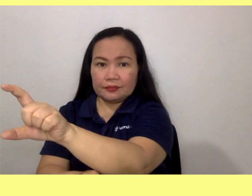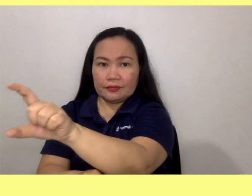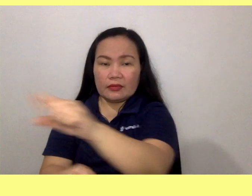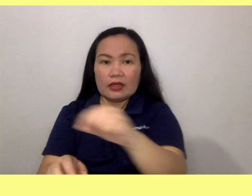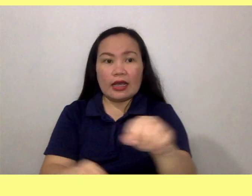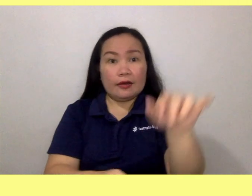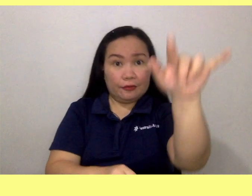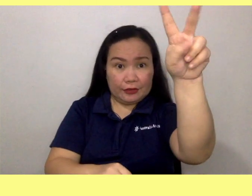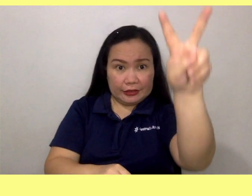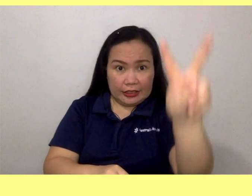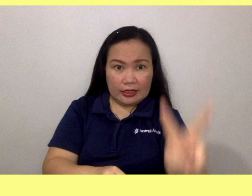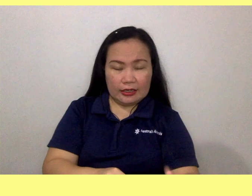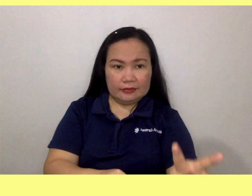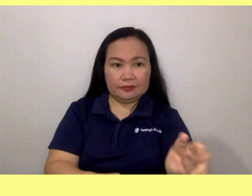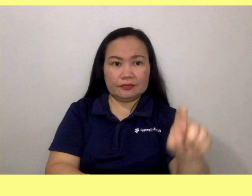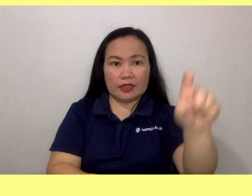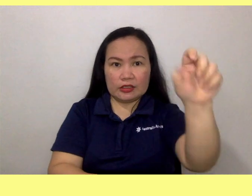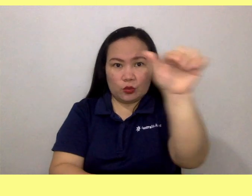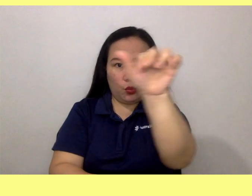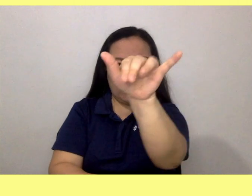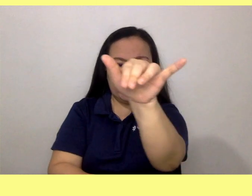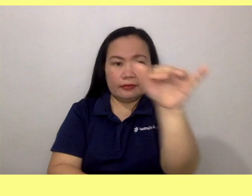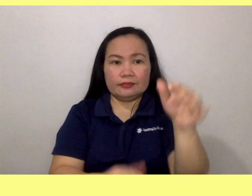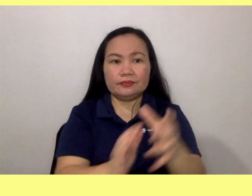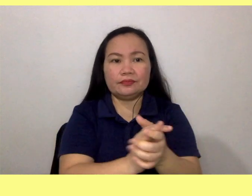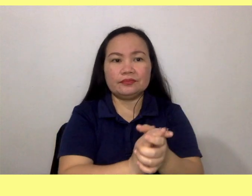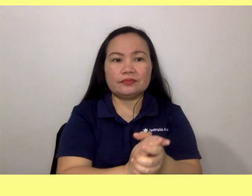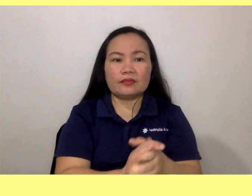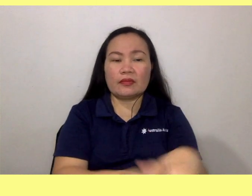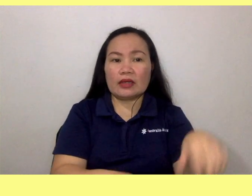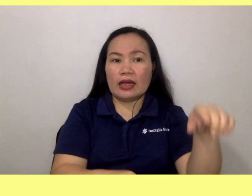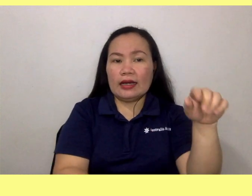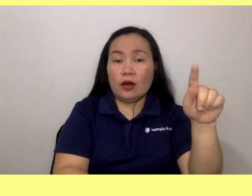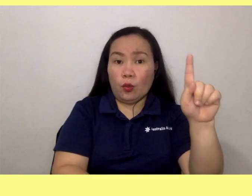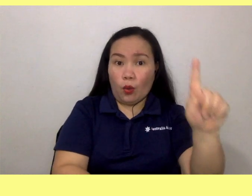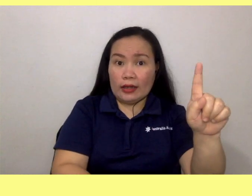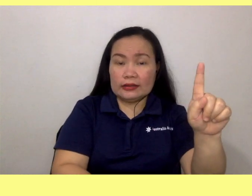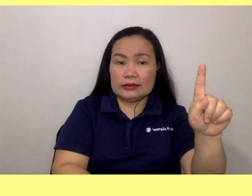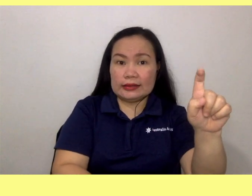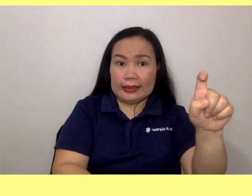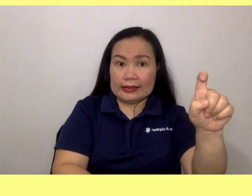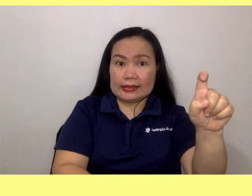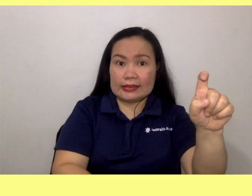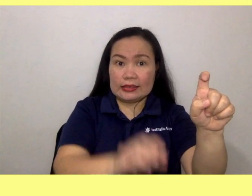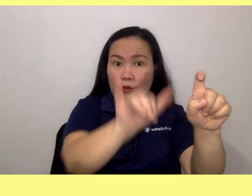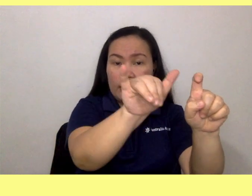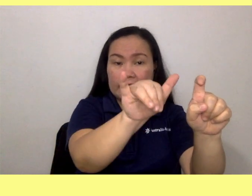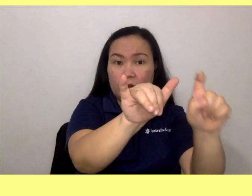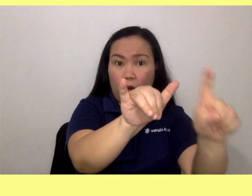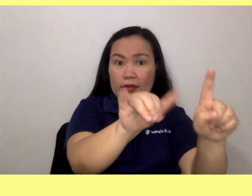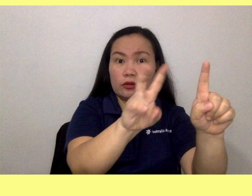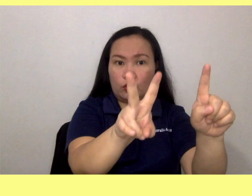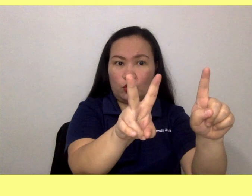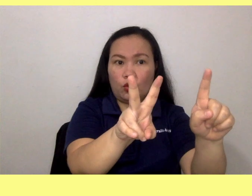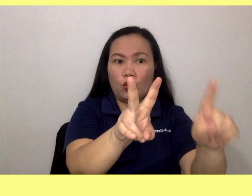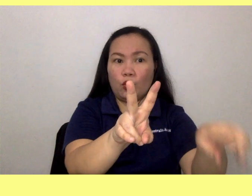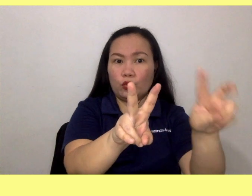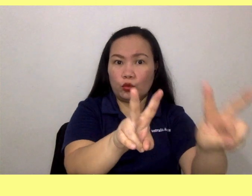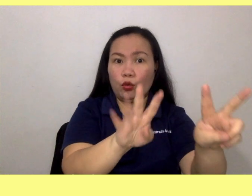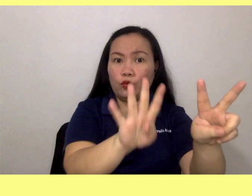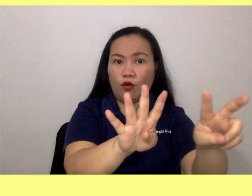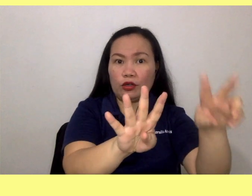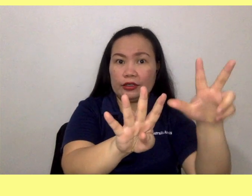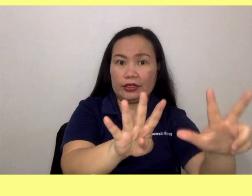Kaya magpartner sila. So, kapag ang y natin ay 6, ang x naman natin ay 3. Pero kapag ang x natin